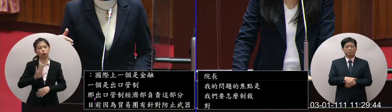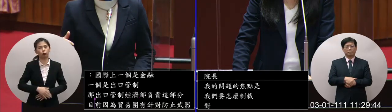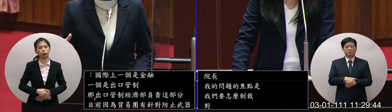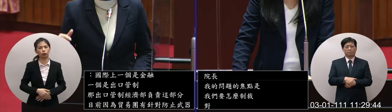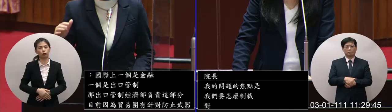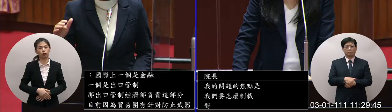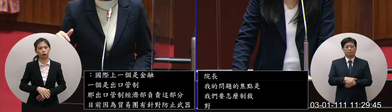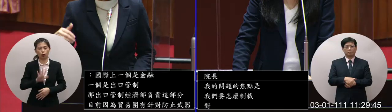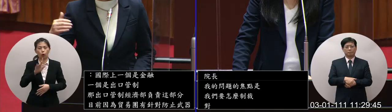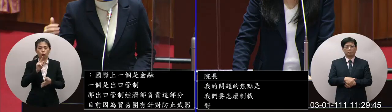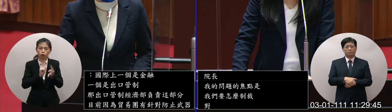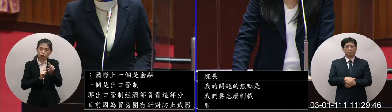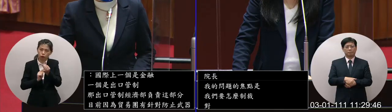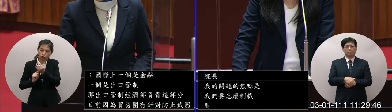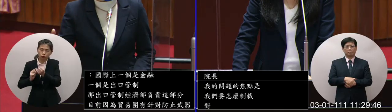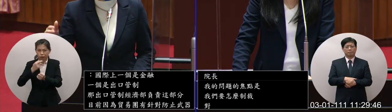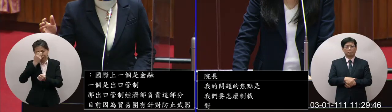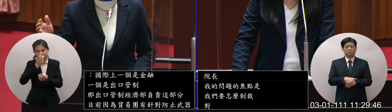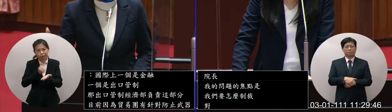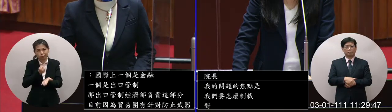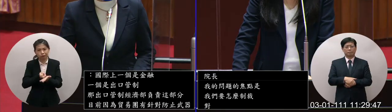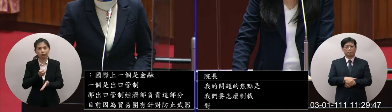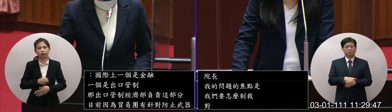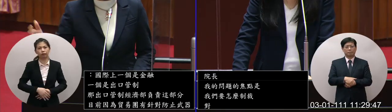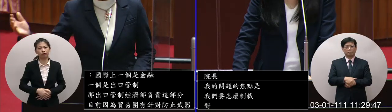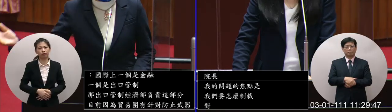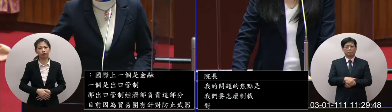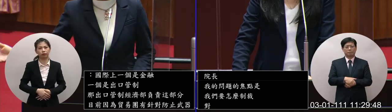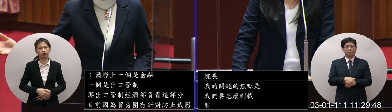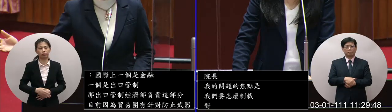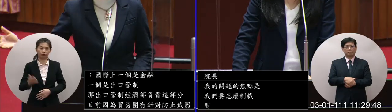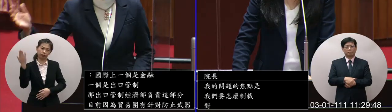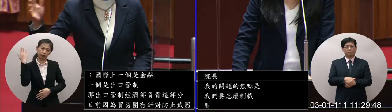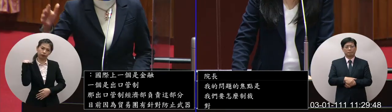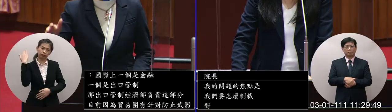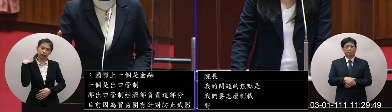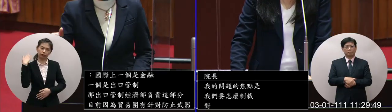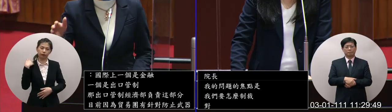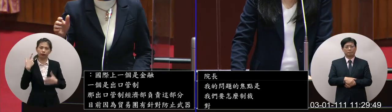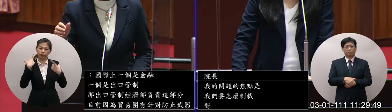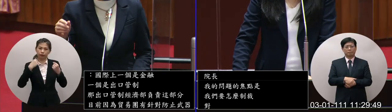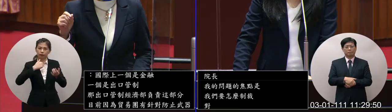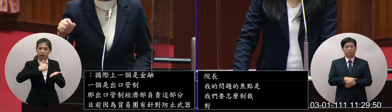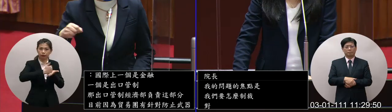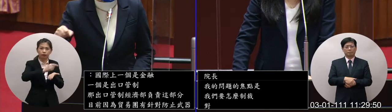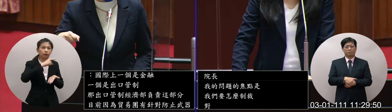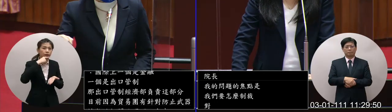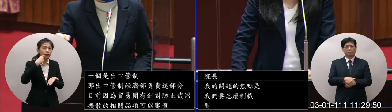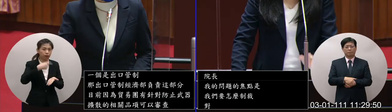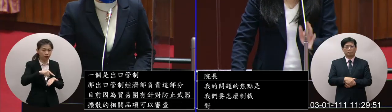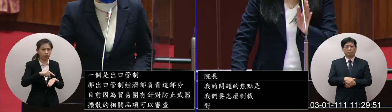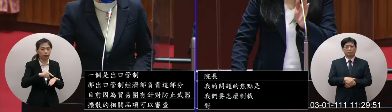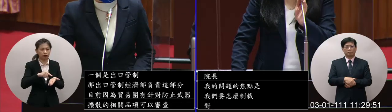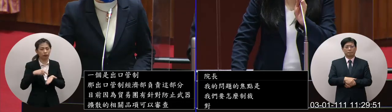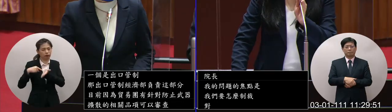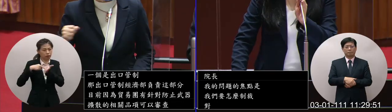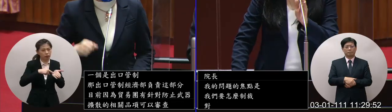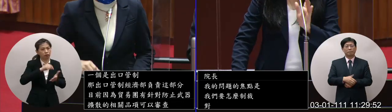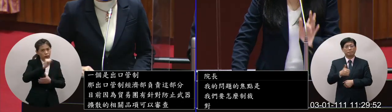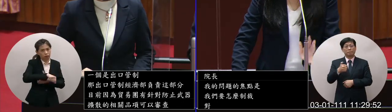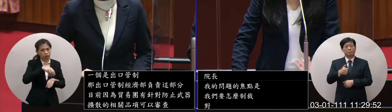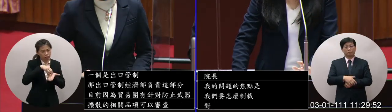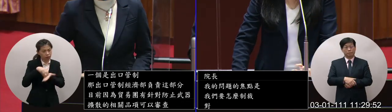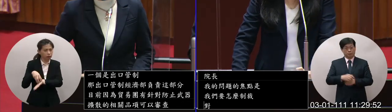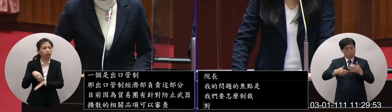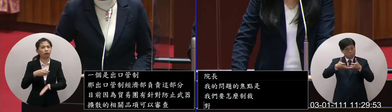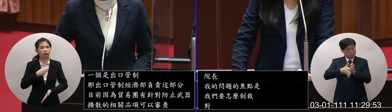这一些的品项呢会严格审查。那这一些的品项过往本来要出口到俄罗斯，就是要来申请许可。 好，谢谢。